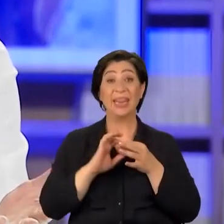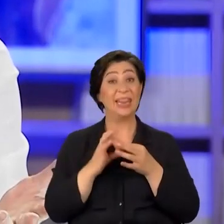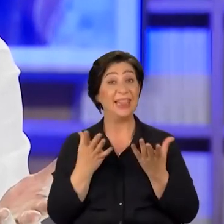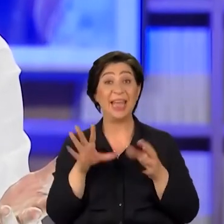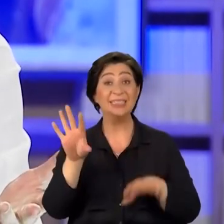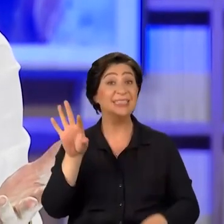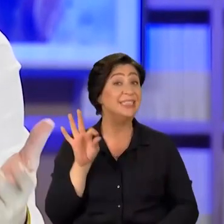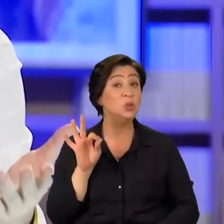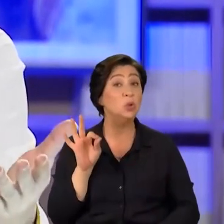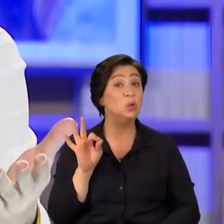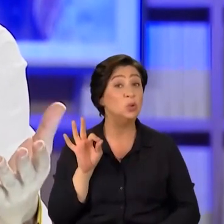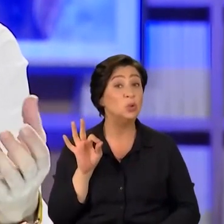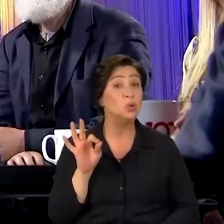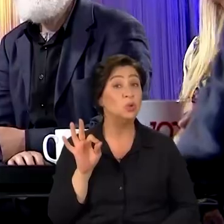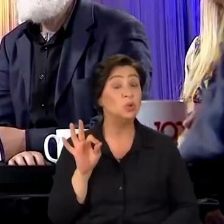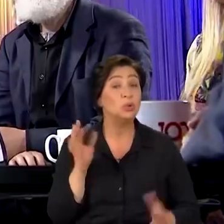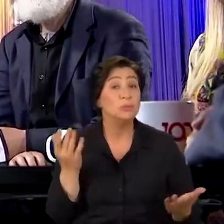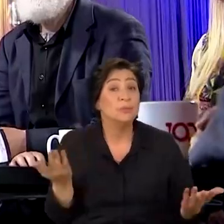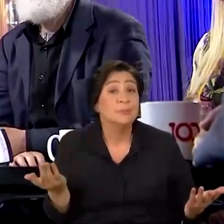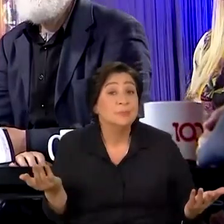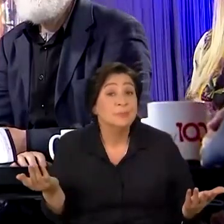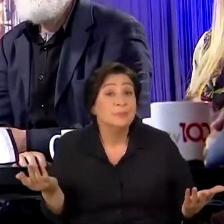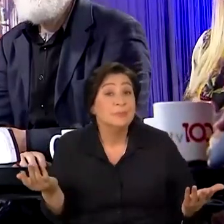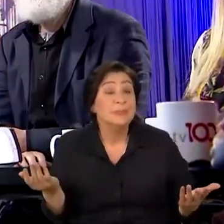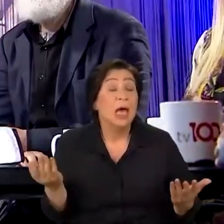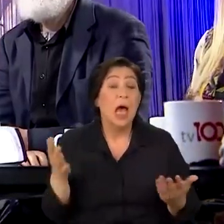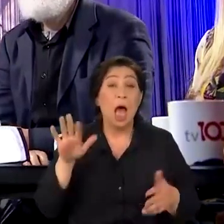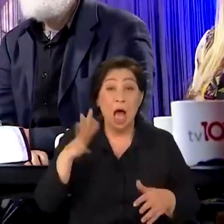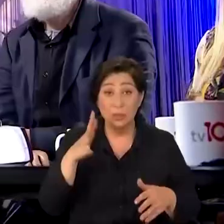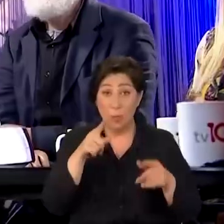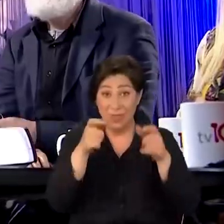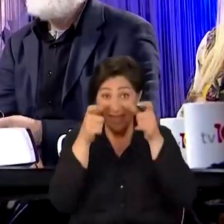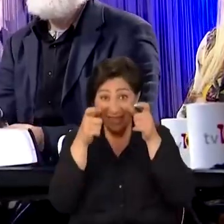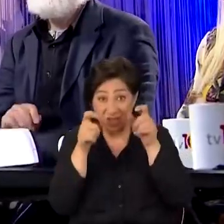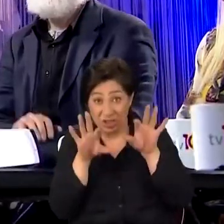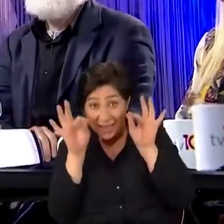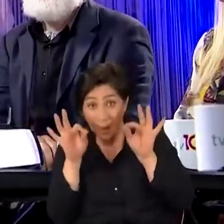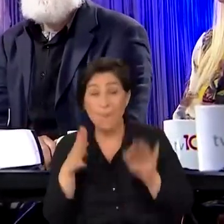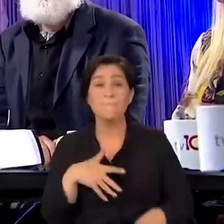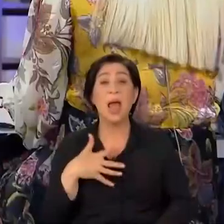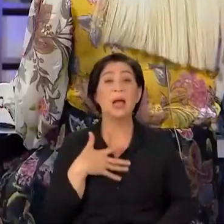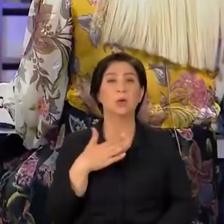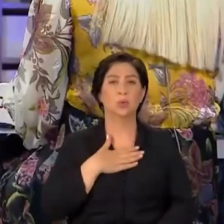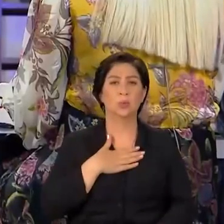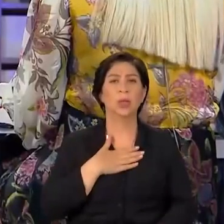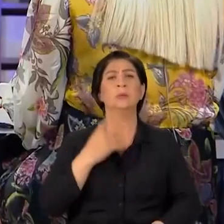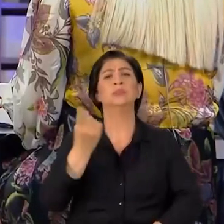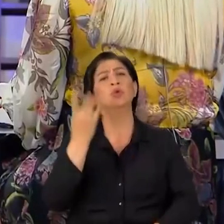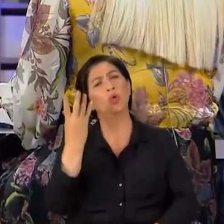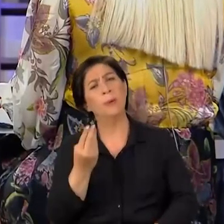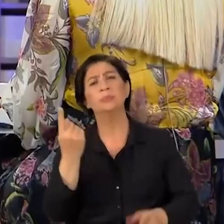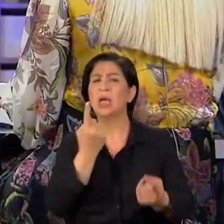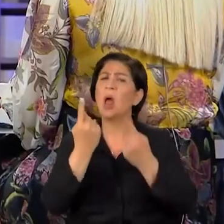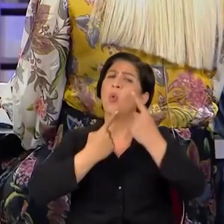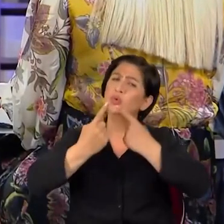seçiyoruz? Yani acaba bu ilgisini çeker mi? Merak ediyorum. Yani bir şey oluyor, bir şeyler konuşuluyor